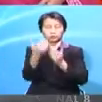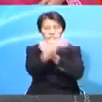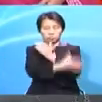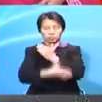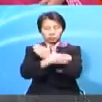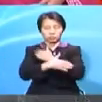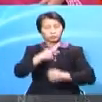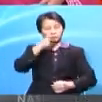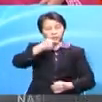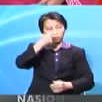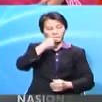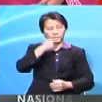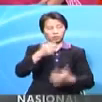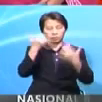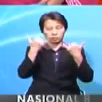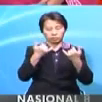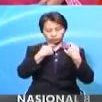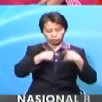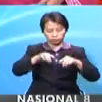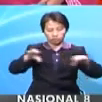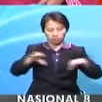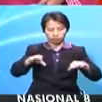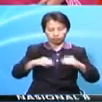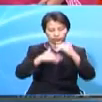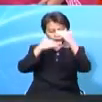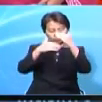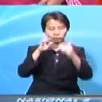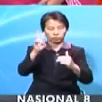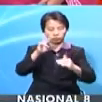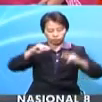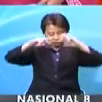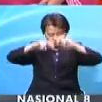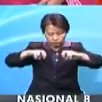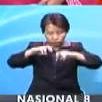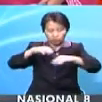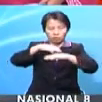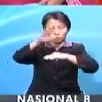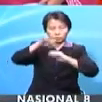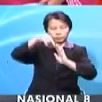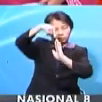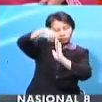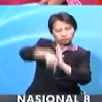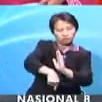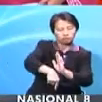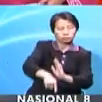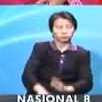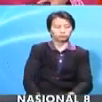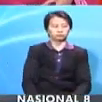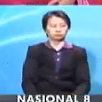berkata tidak hanya sedang melaksanakan fase kedua catatan yang lebih terperinci